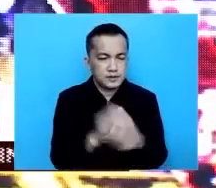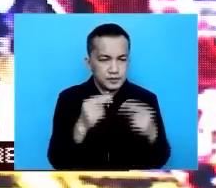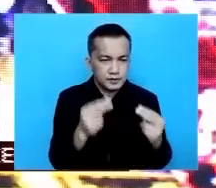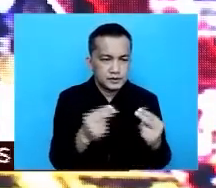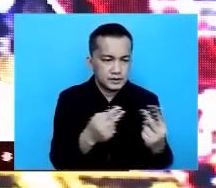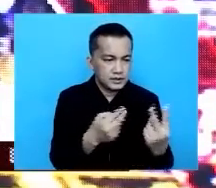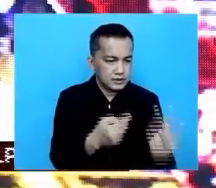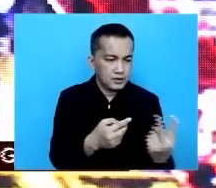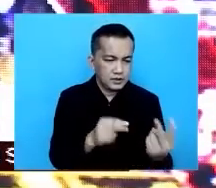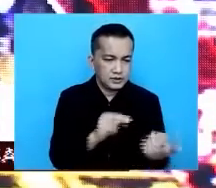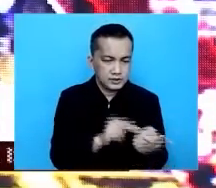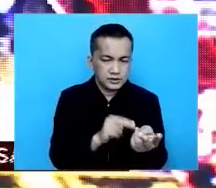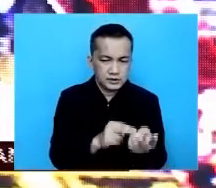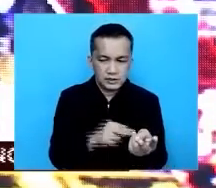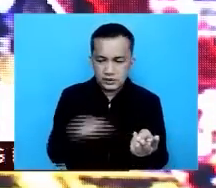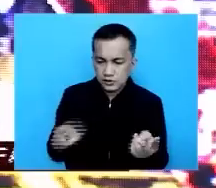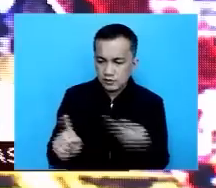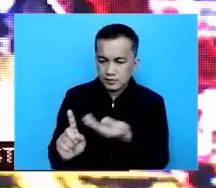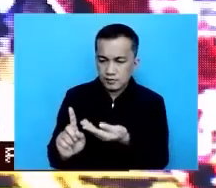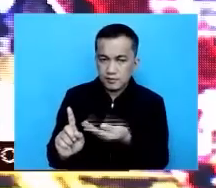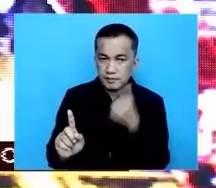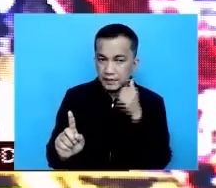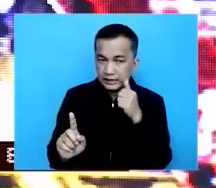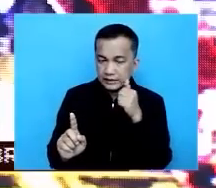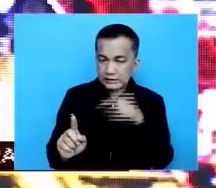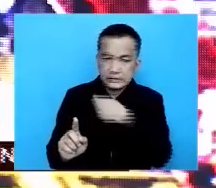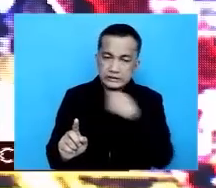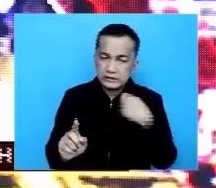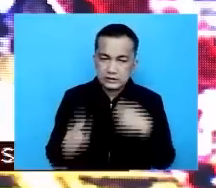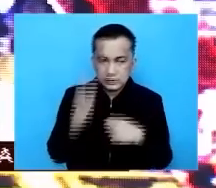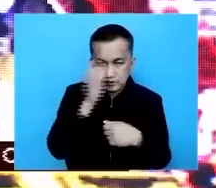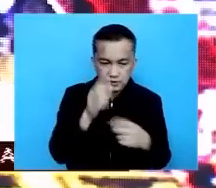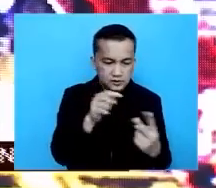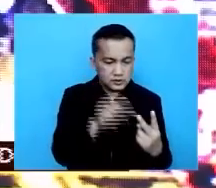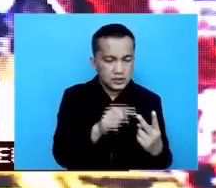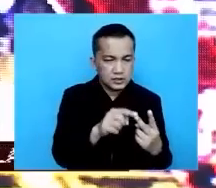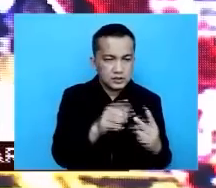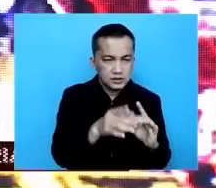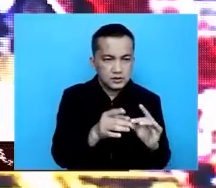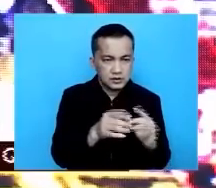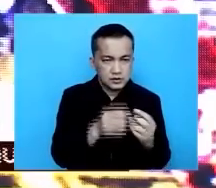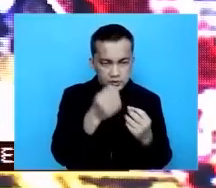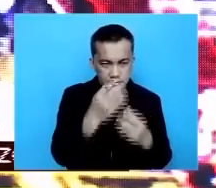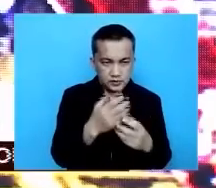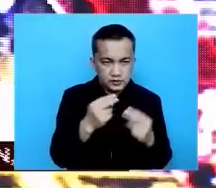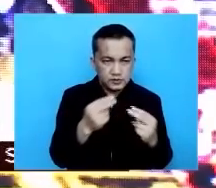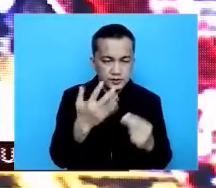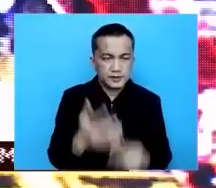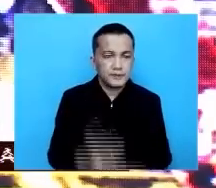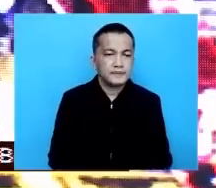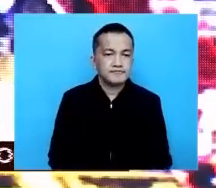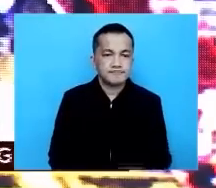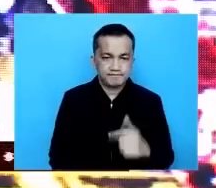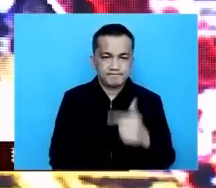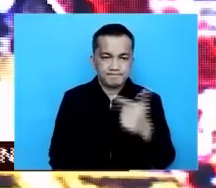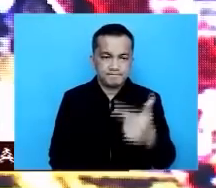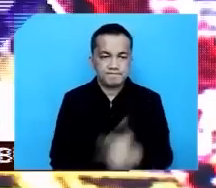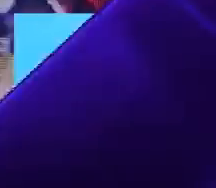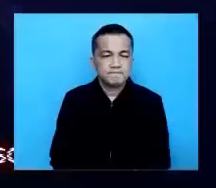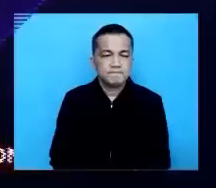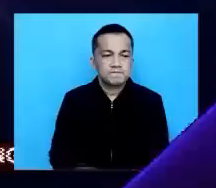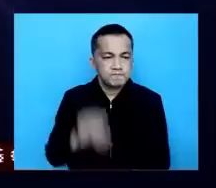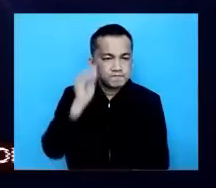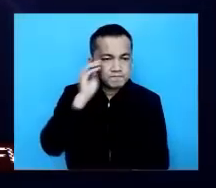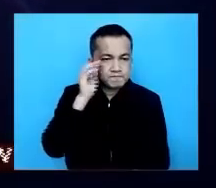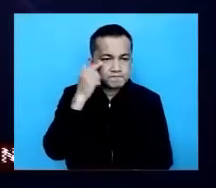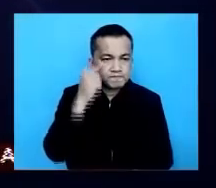babaeng ginilitan sa Cebu City. Ang isa sa mga estudyante nagkwento sa News 5. Nasa Frontline ng balitang yan, Mon Gualvez.